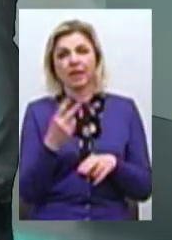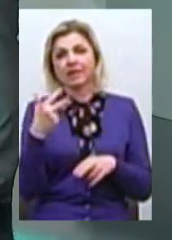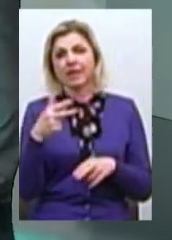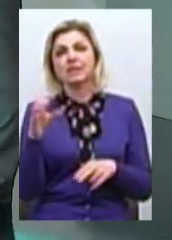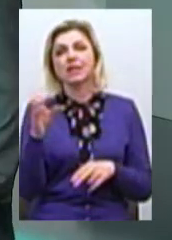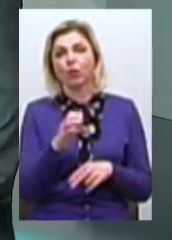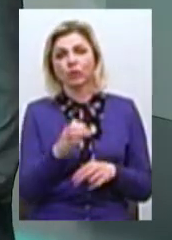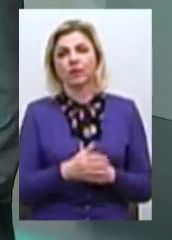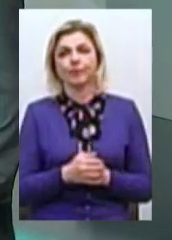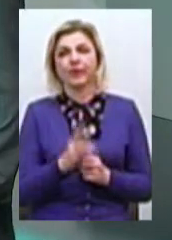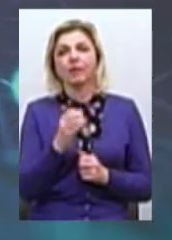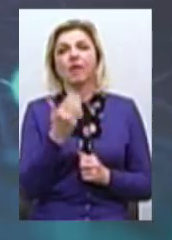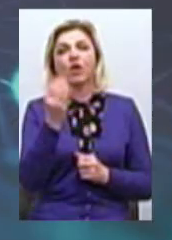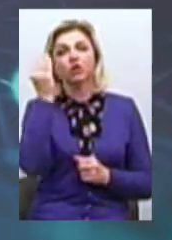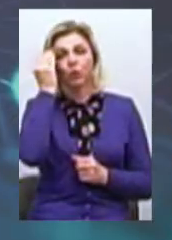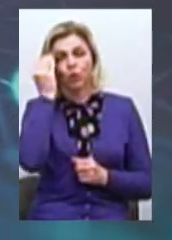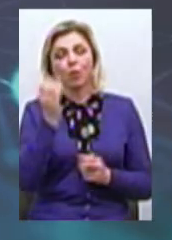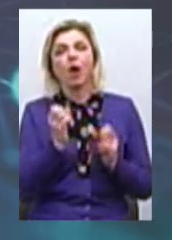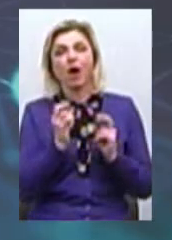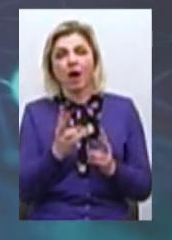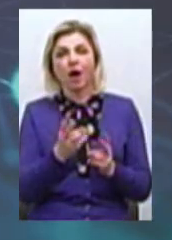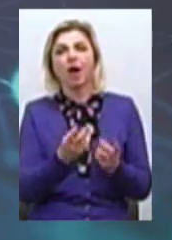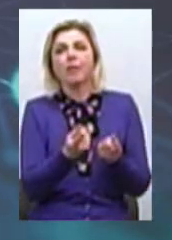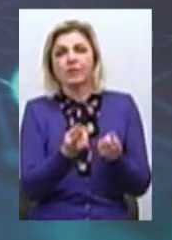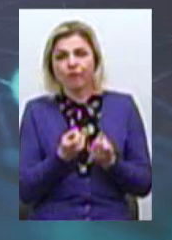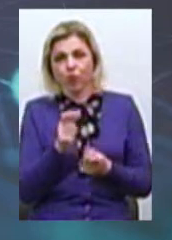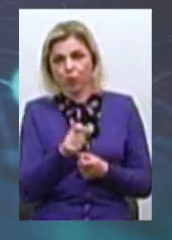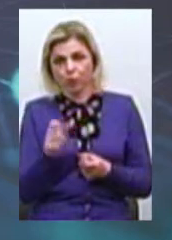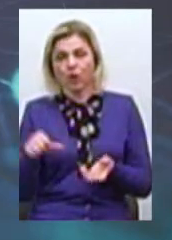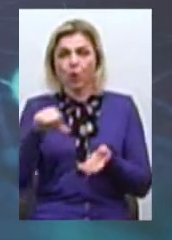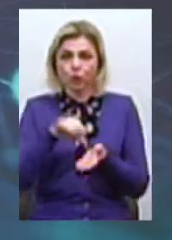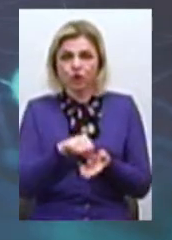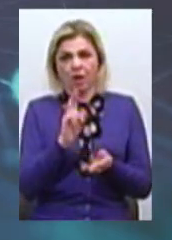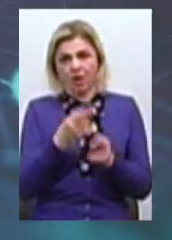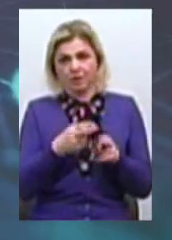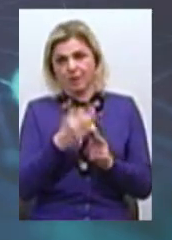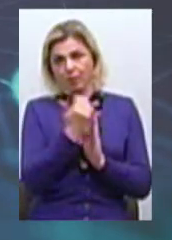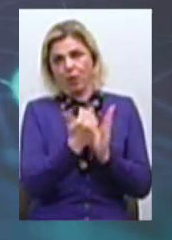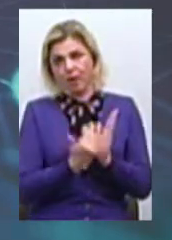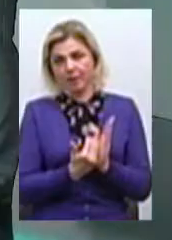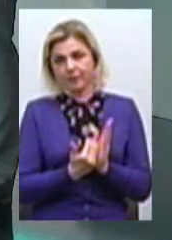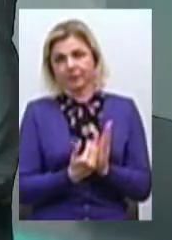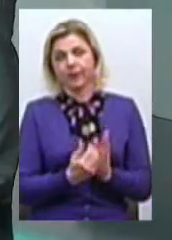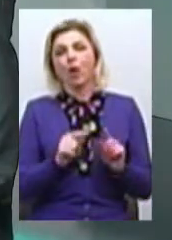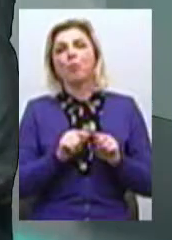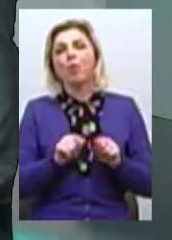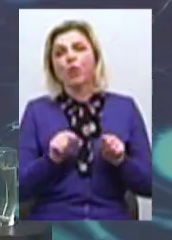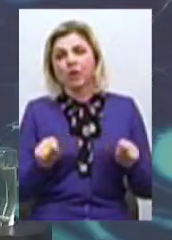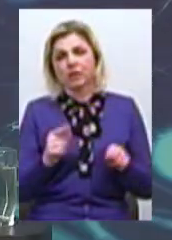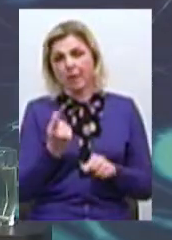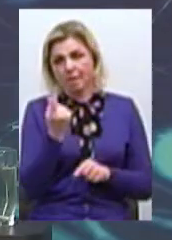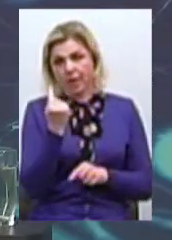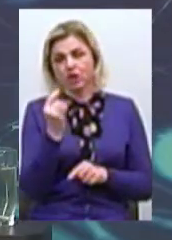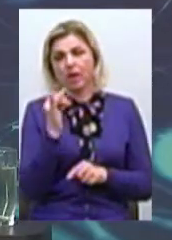секунд. На вашу думку, як спонукати людей приєднуватися, долучатися до програми? Популяризація перша